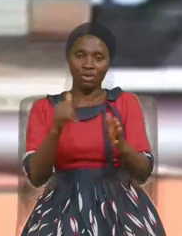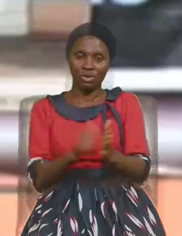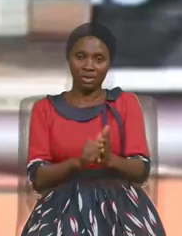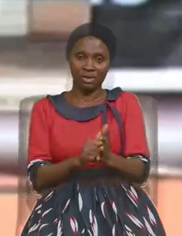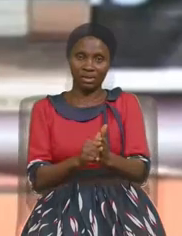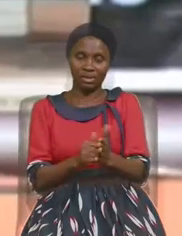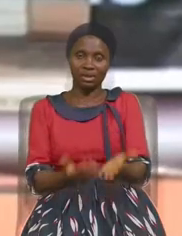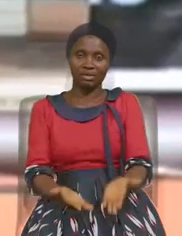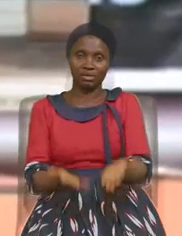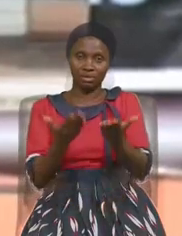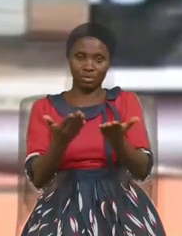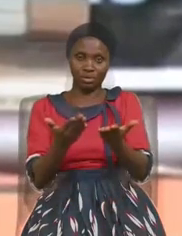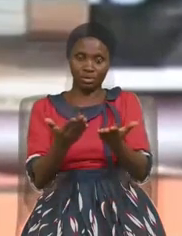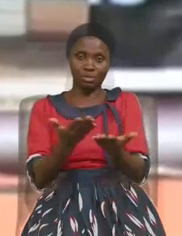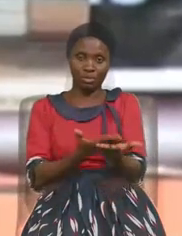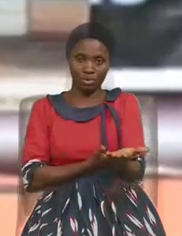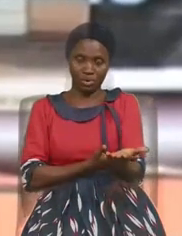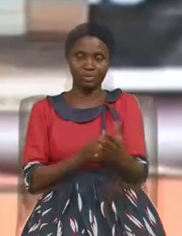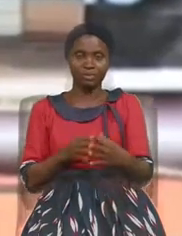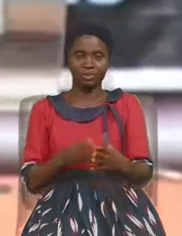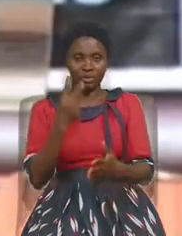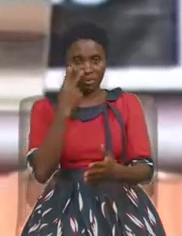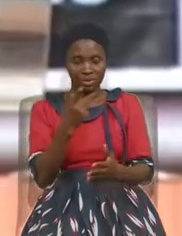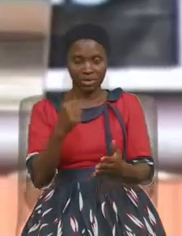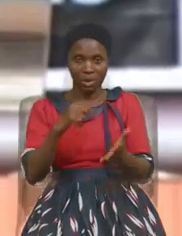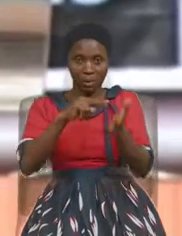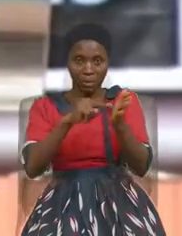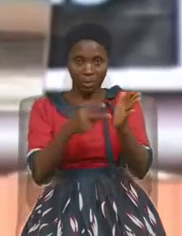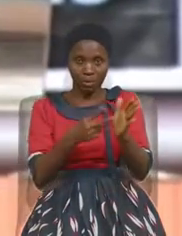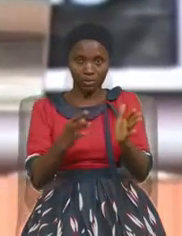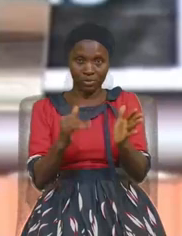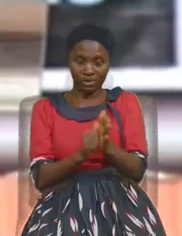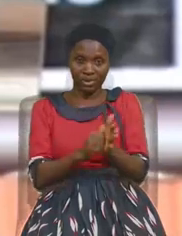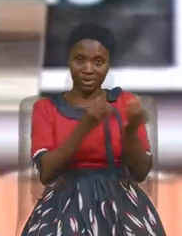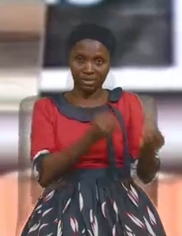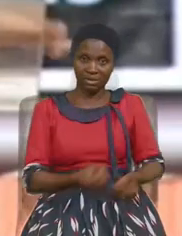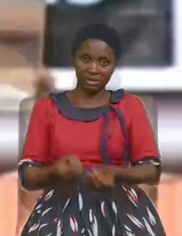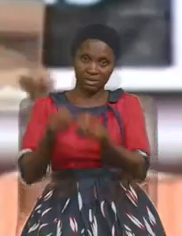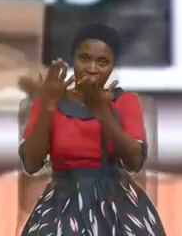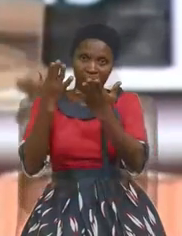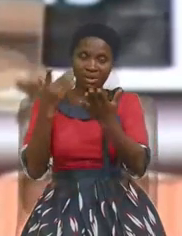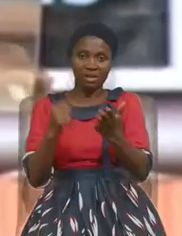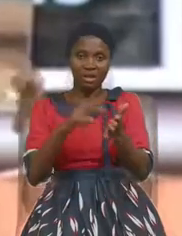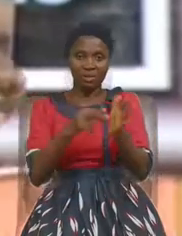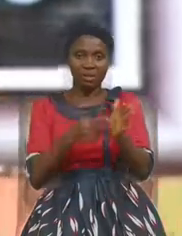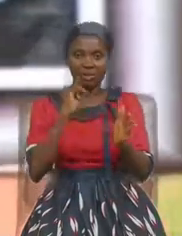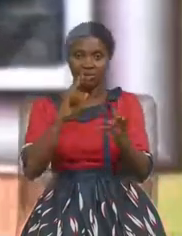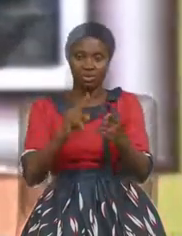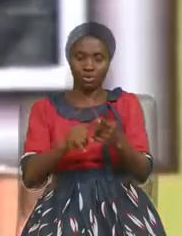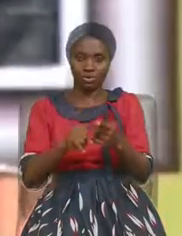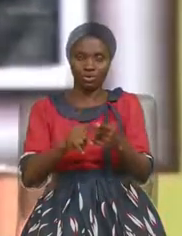Ce jour de résurrection. L'objectif de ce, le but, c'est pour que nous soyons